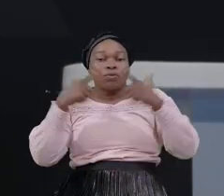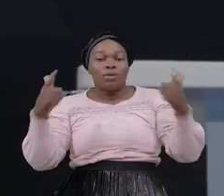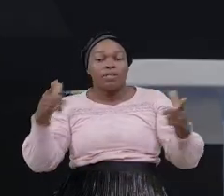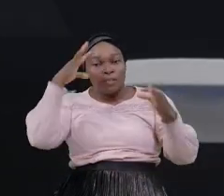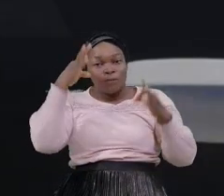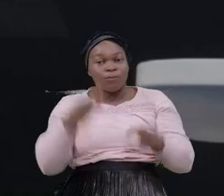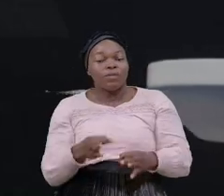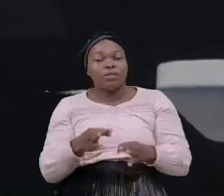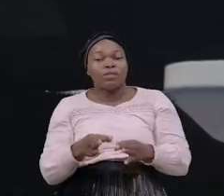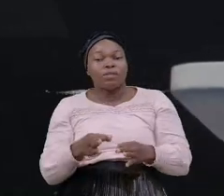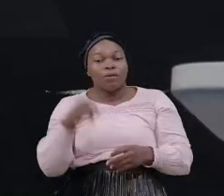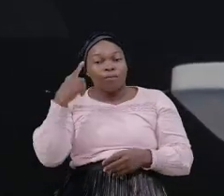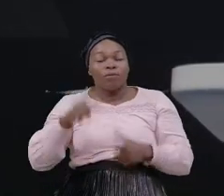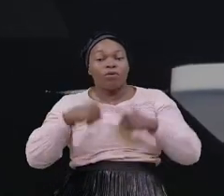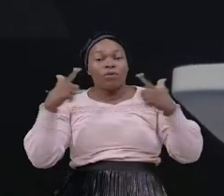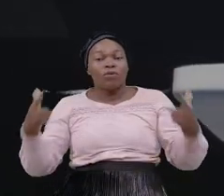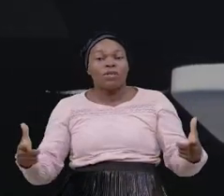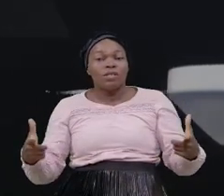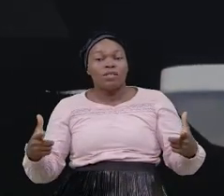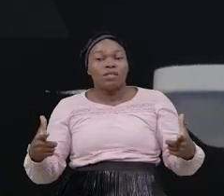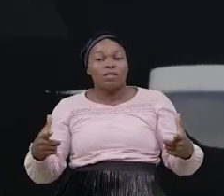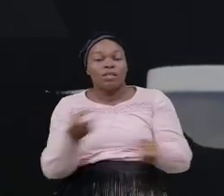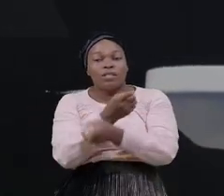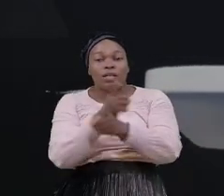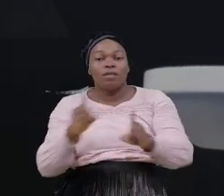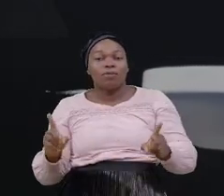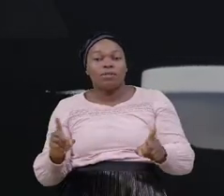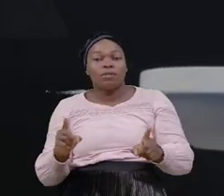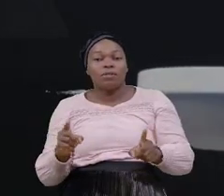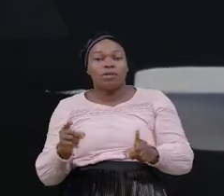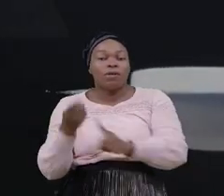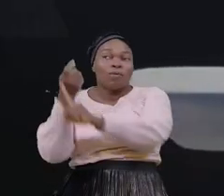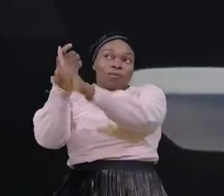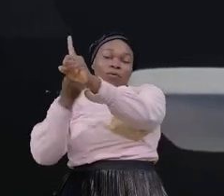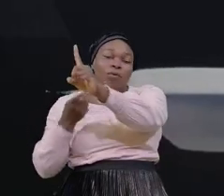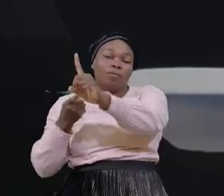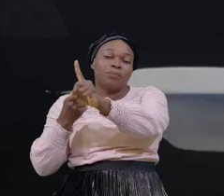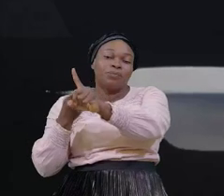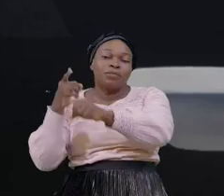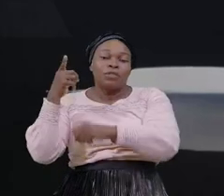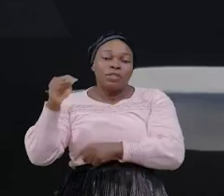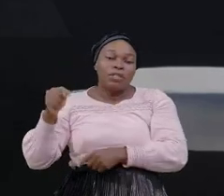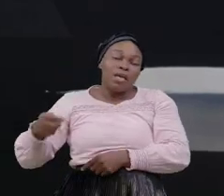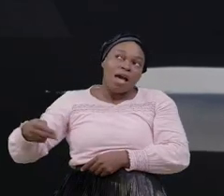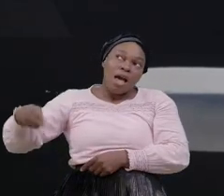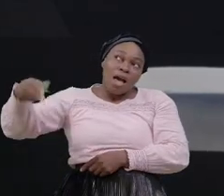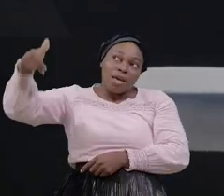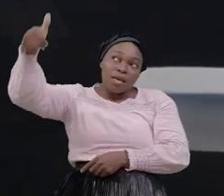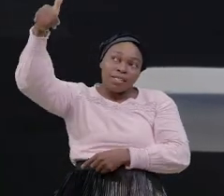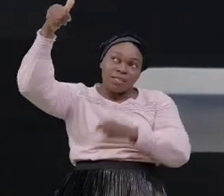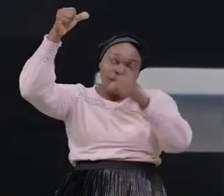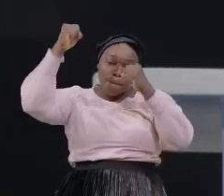de la grande foi pour la grande délivrance venant de